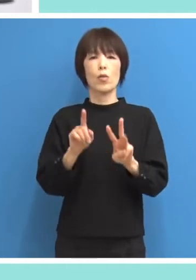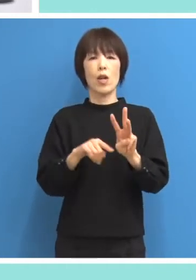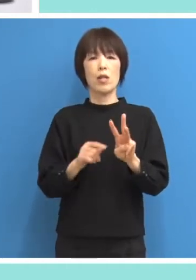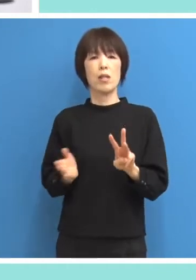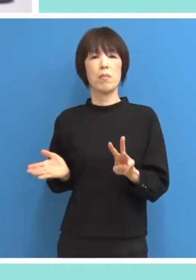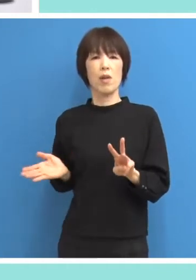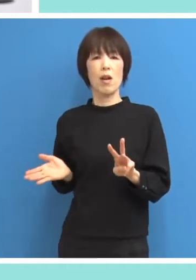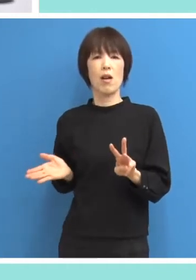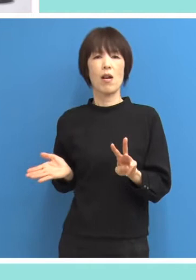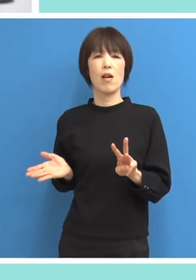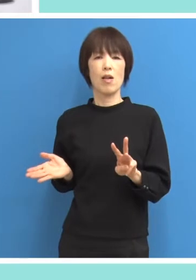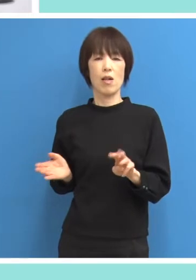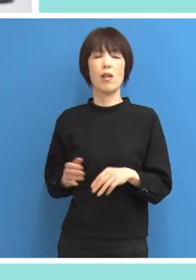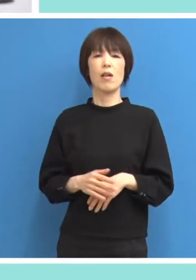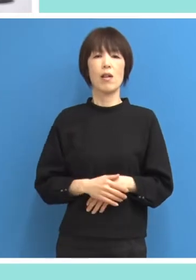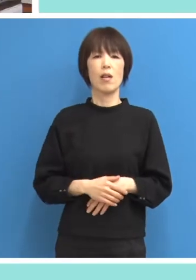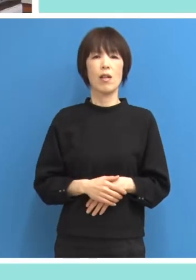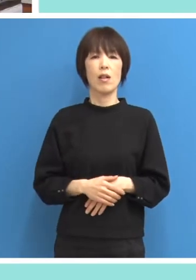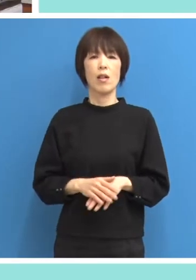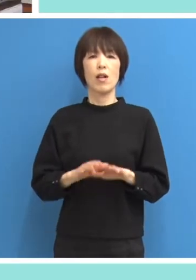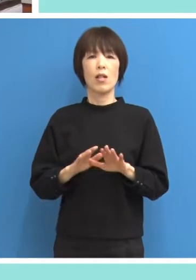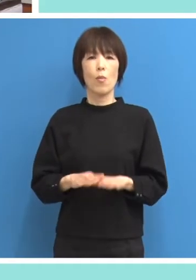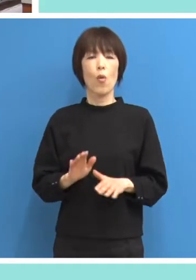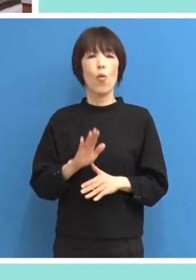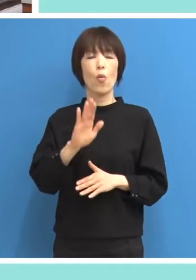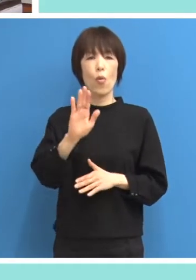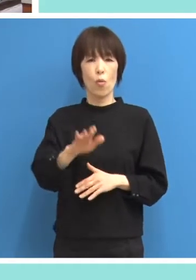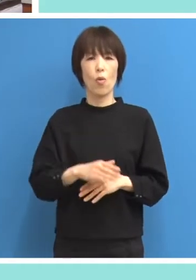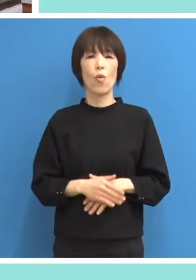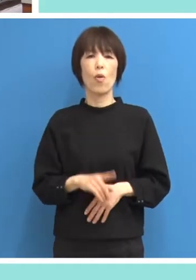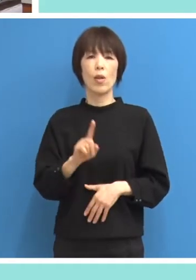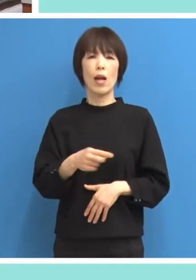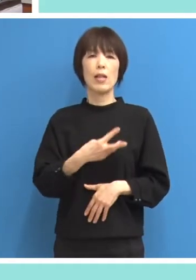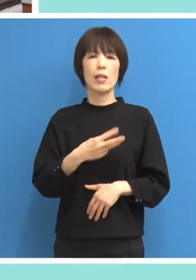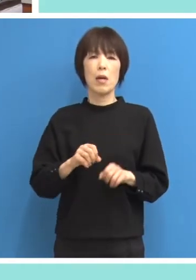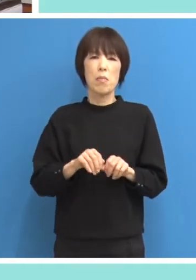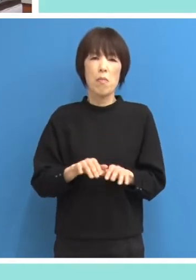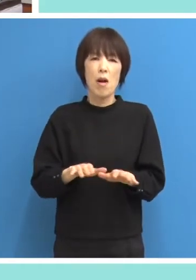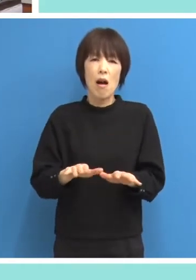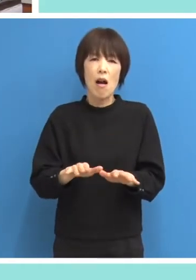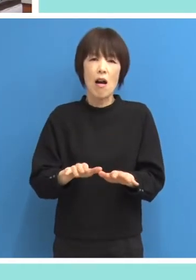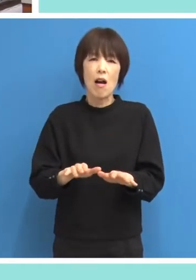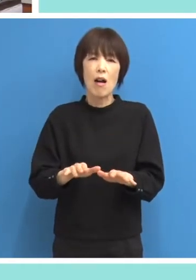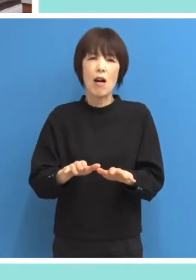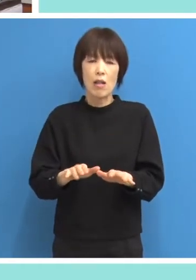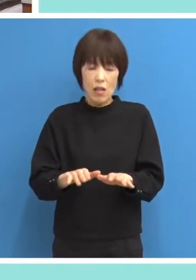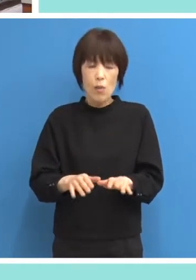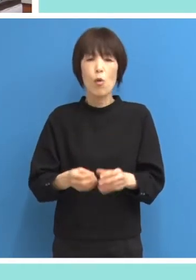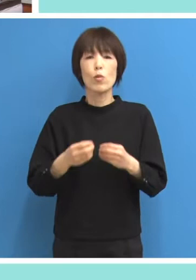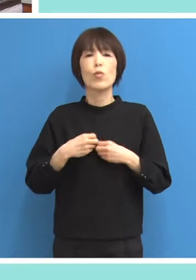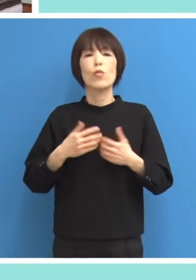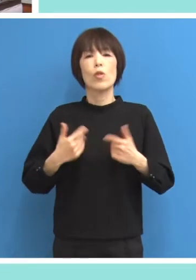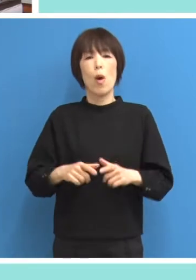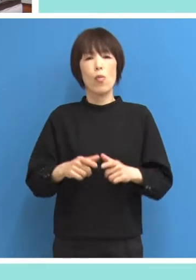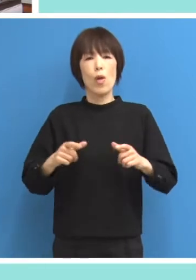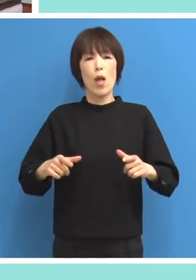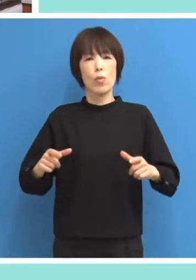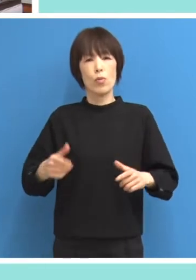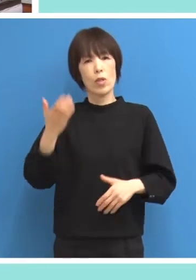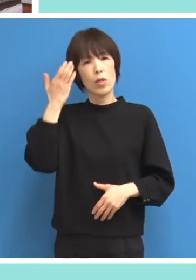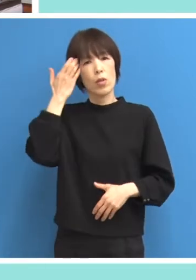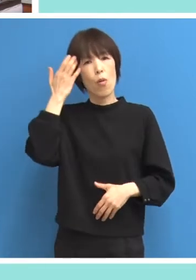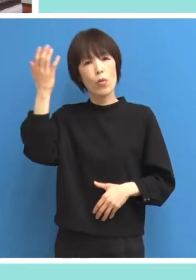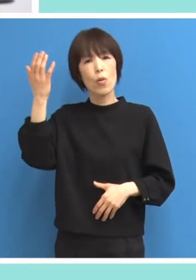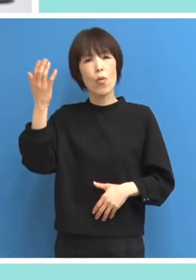てます、今日時点でですね。ただ今後も第3波と言われてますけど、確認されると思います。そういった